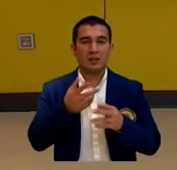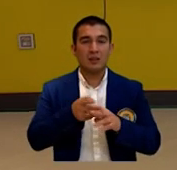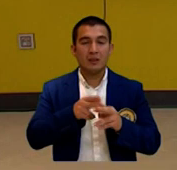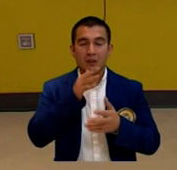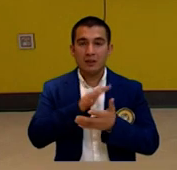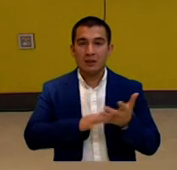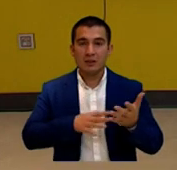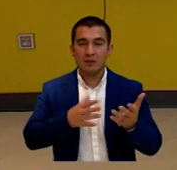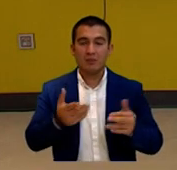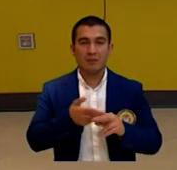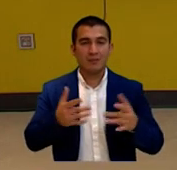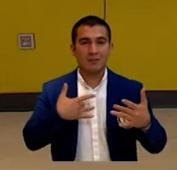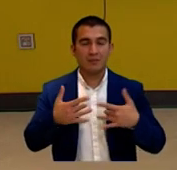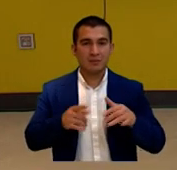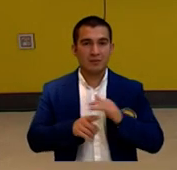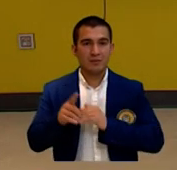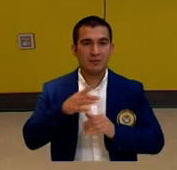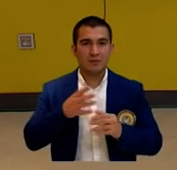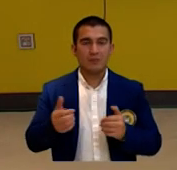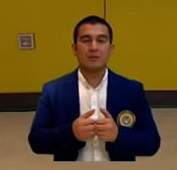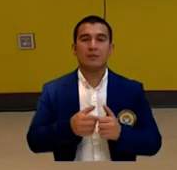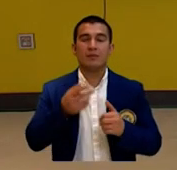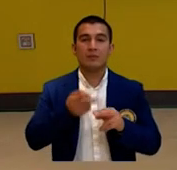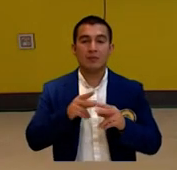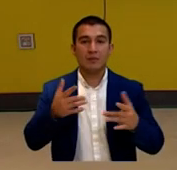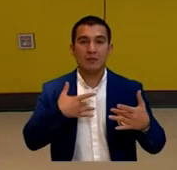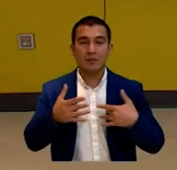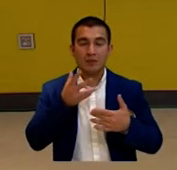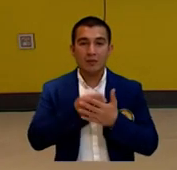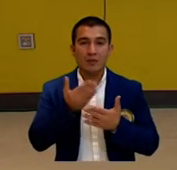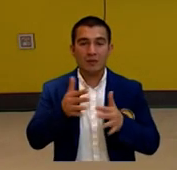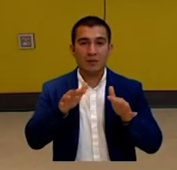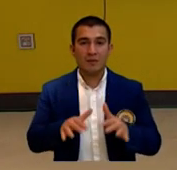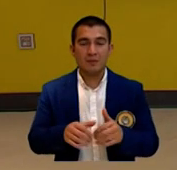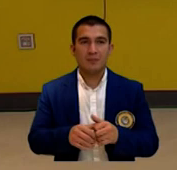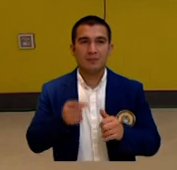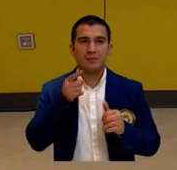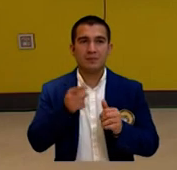davrda teatrlar tashkil etildi. Va bu teatrlar